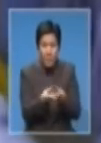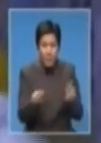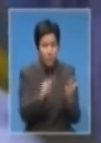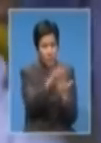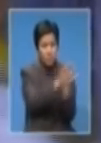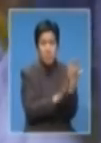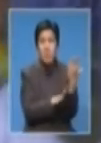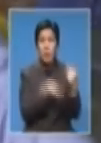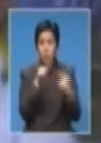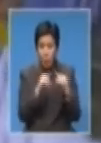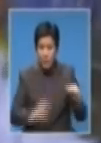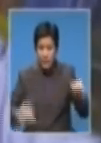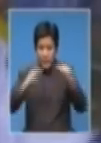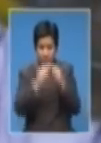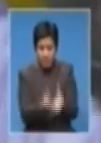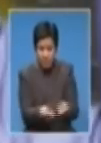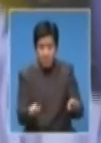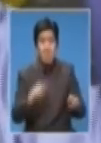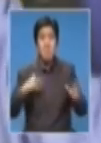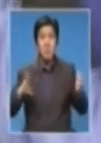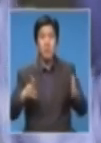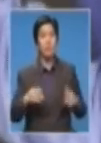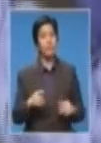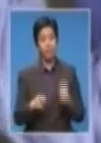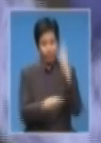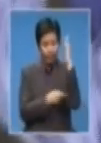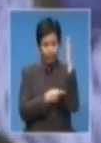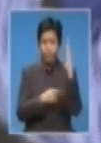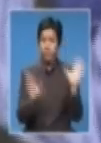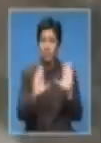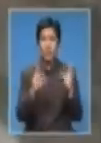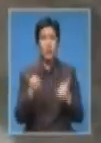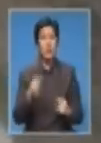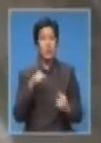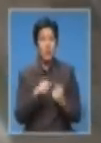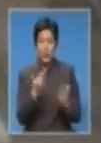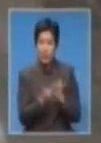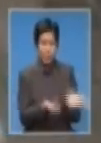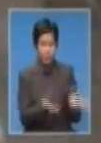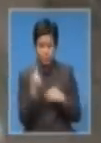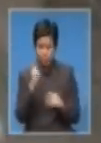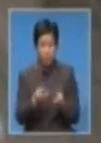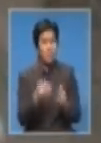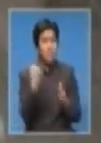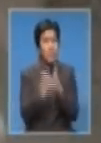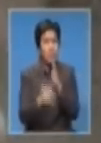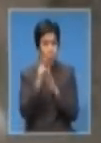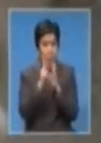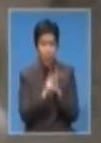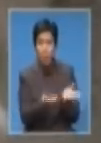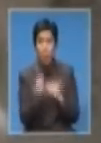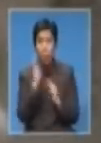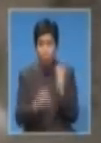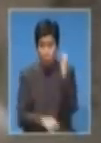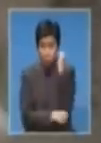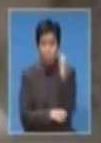ารสิทธิ์นะครับต้องไปดูแล ว่าคนจนจะทำยังไงในทุนจะทำยังไงในทุนนี่มาได้เลยคืนมาได้เลยไม่คืนก็ผิดกฎหมายคนจนเดี๋ยวหามาตร